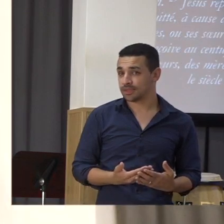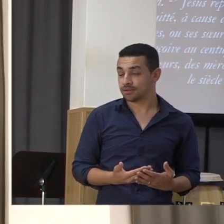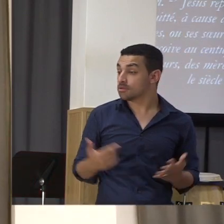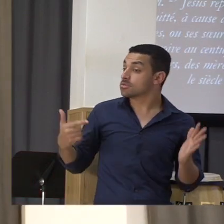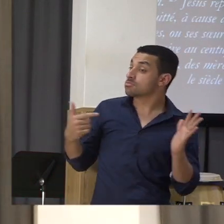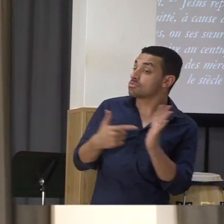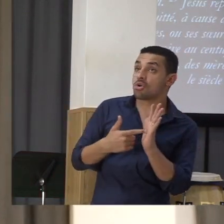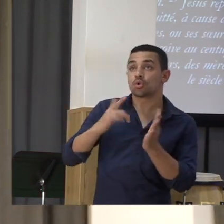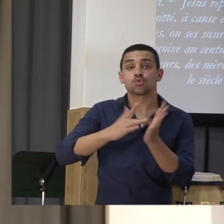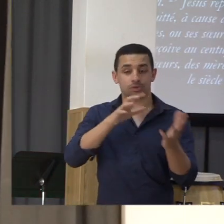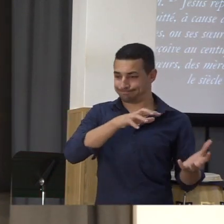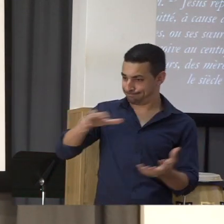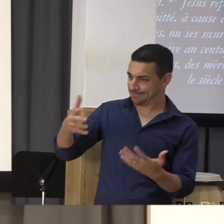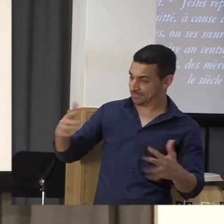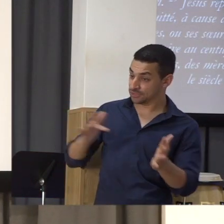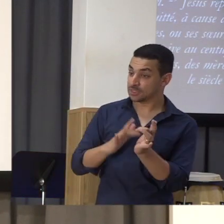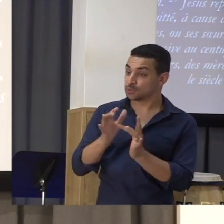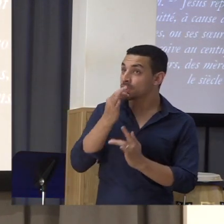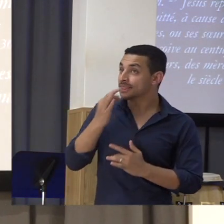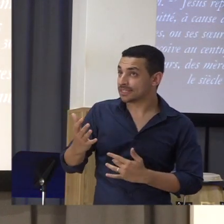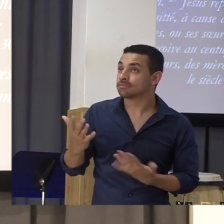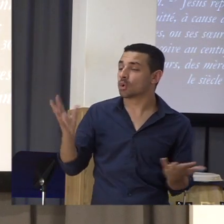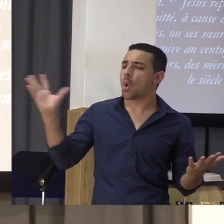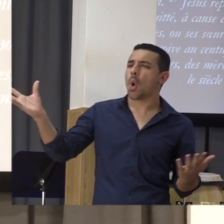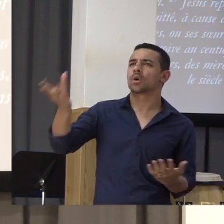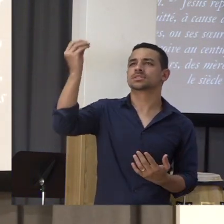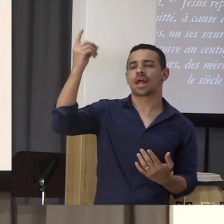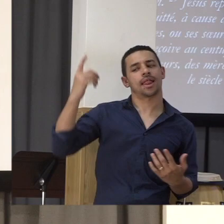fois que tu as cela, Jésus dit, et au ciel,